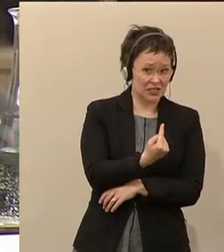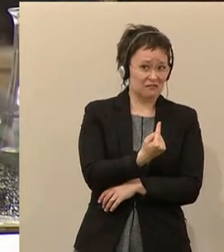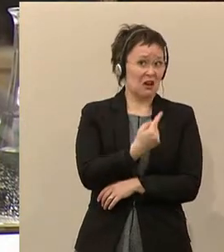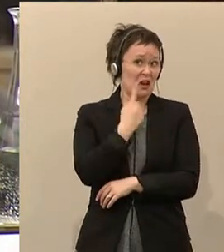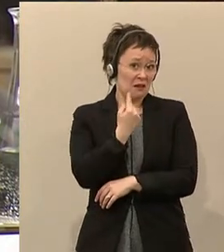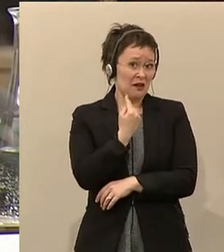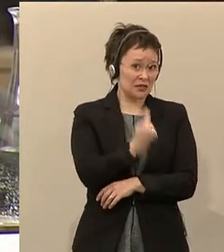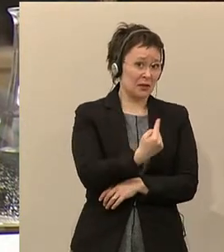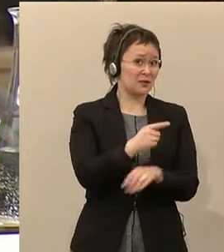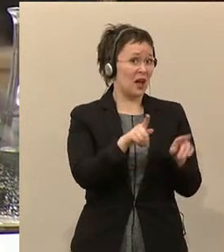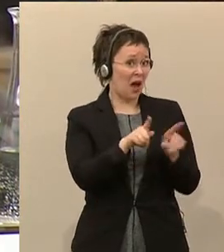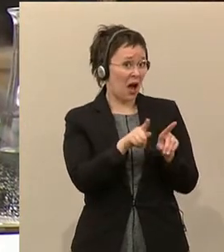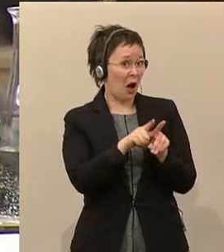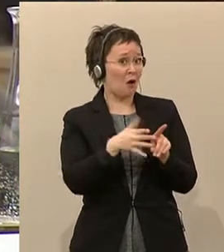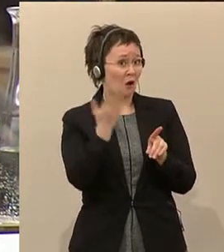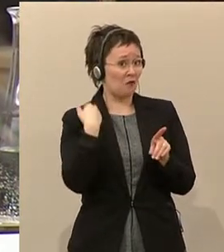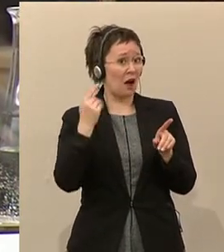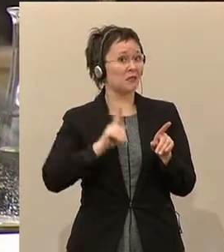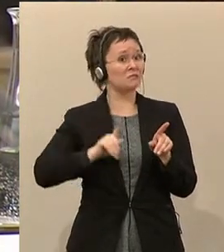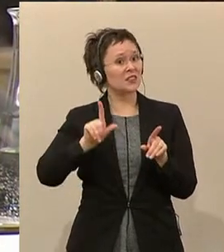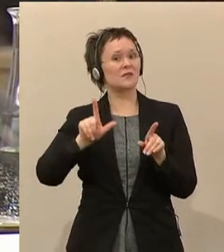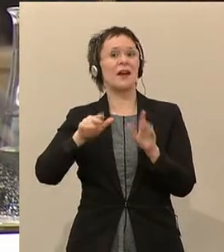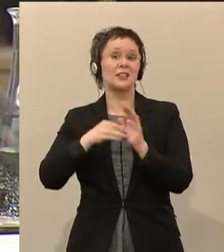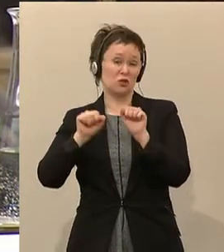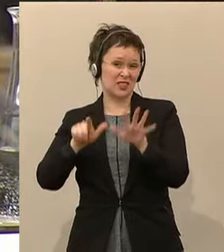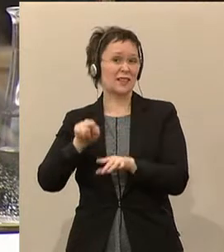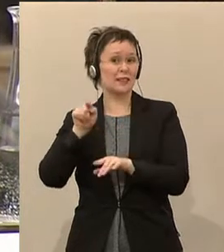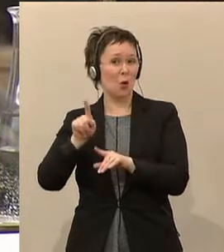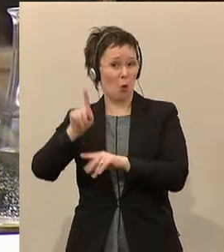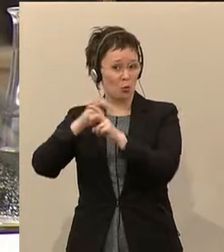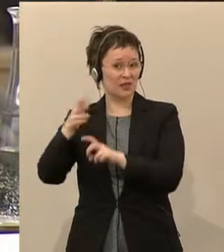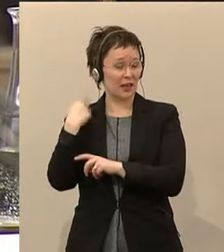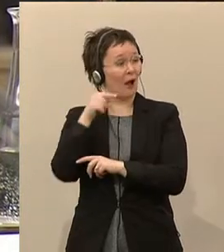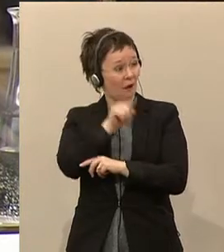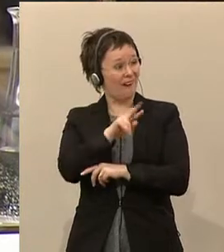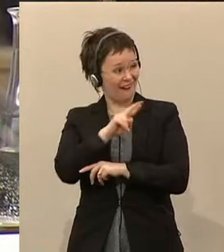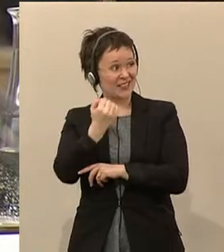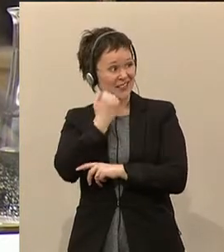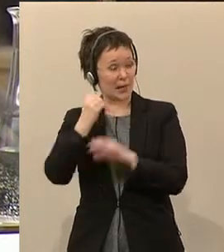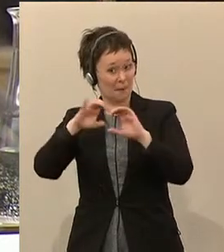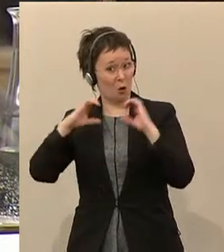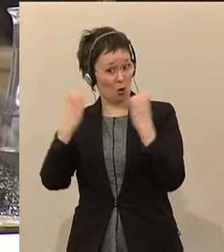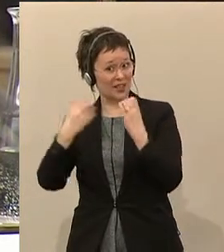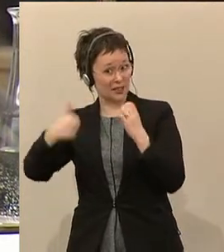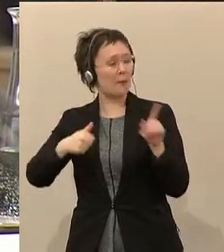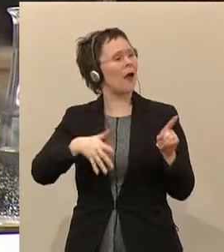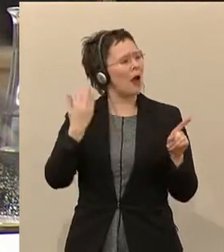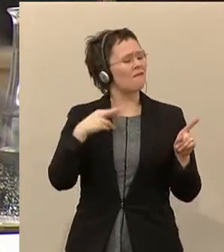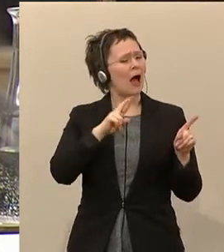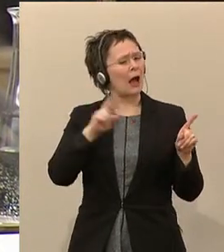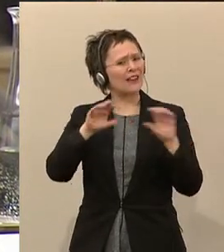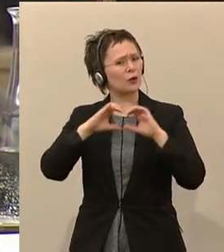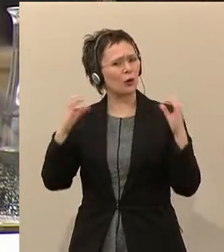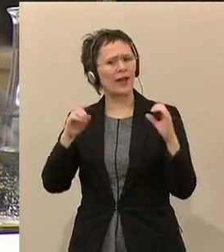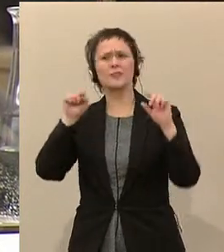rechten Kongresses in Oberösterreich 2016 gewesen sind. Sie waren Referent beim rechten Kongress der